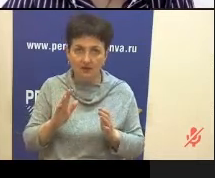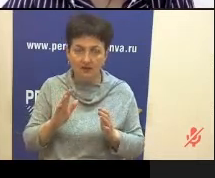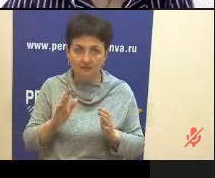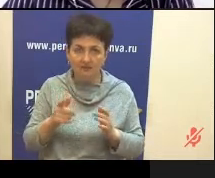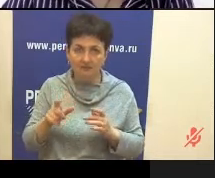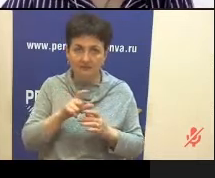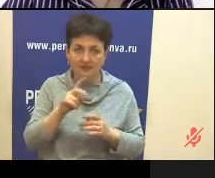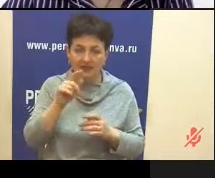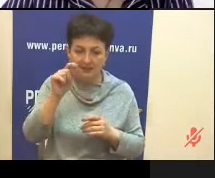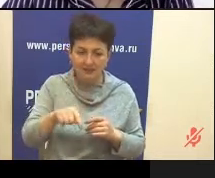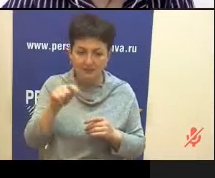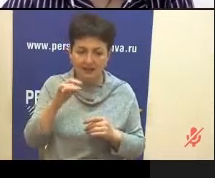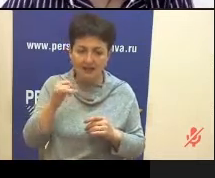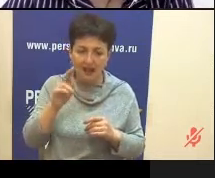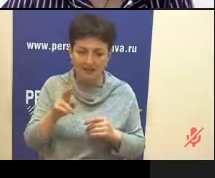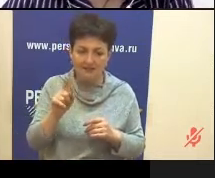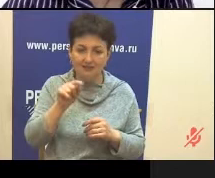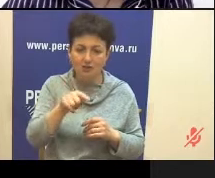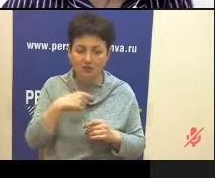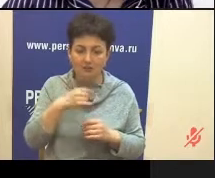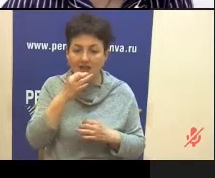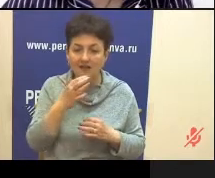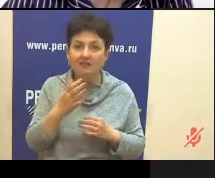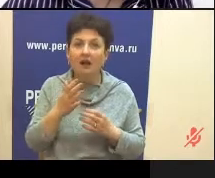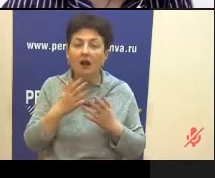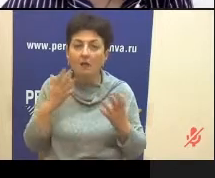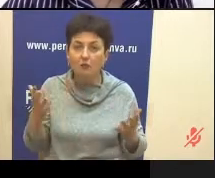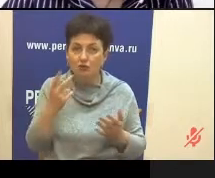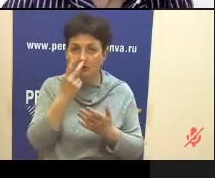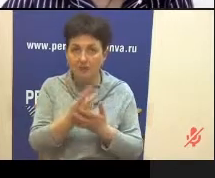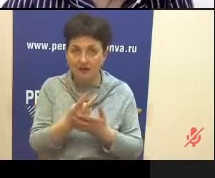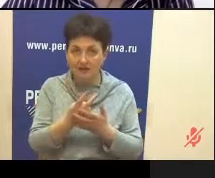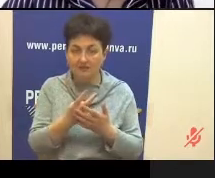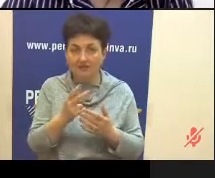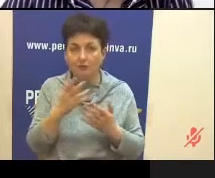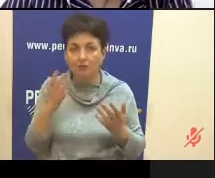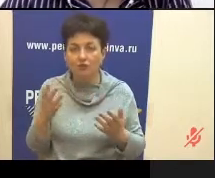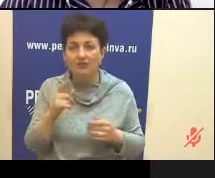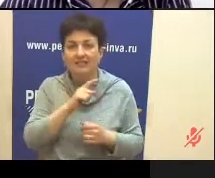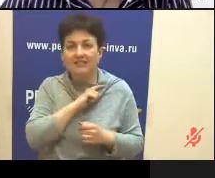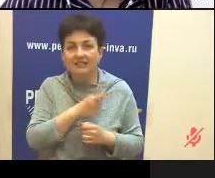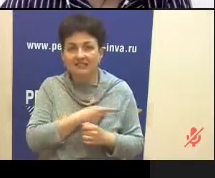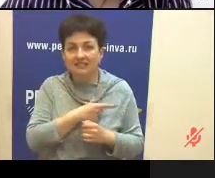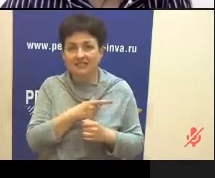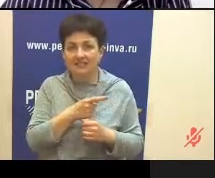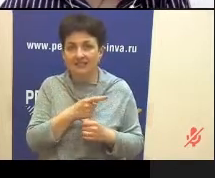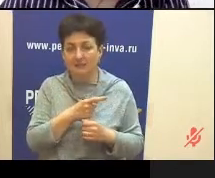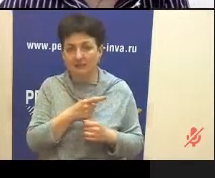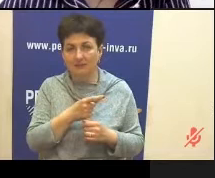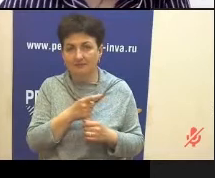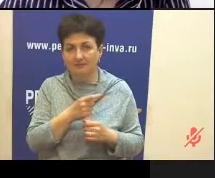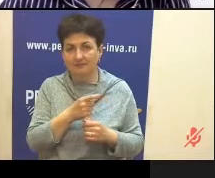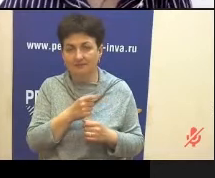не только перепощивать и лайкать то, что им понравилось, но гораздо большим показателем эмпатии, гораздо